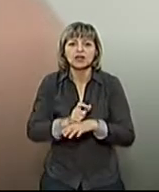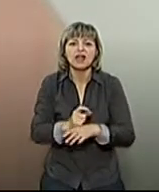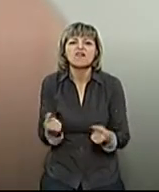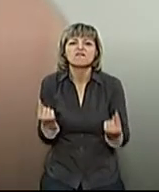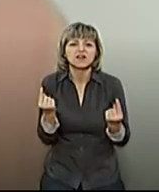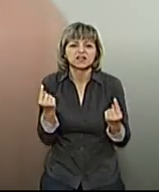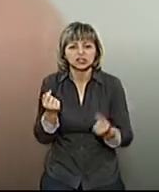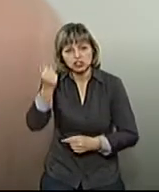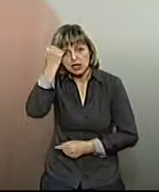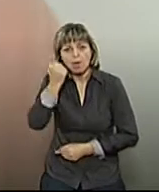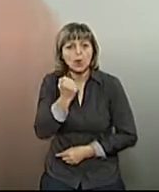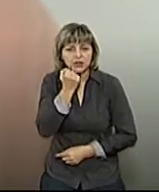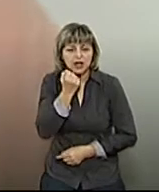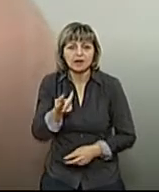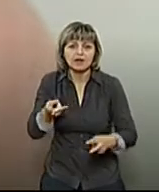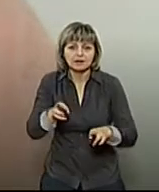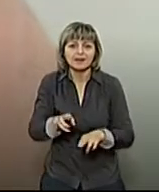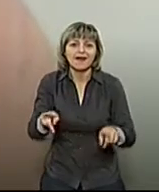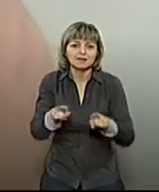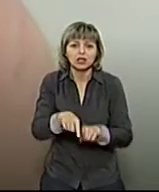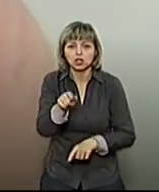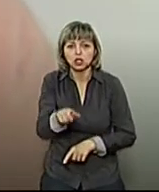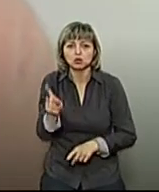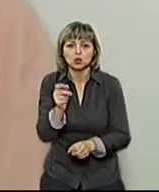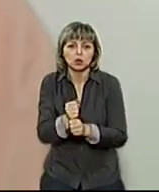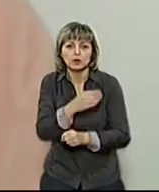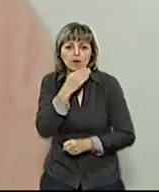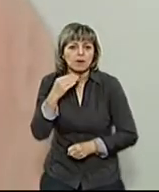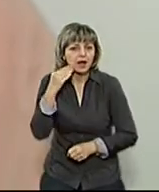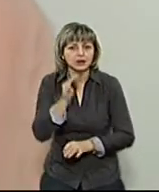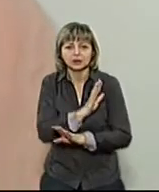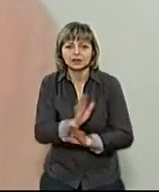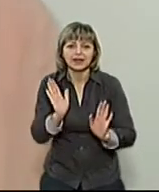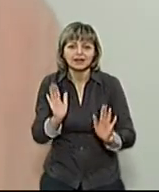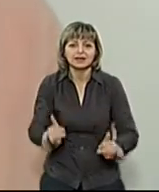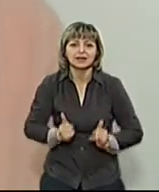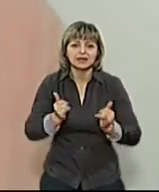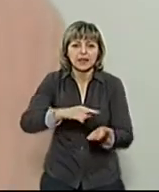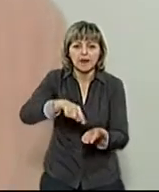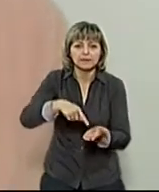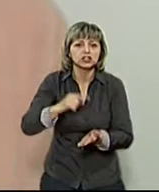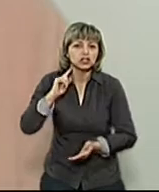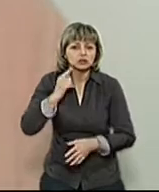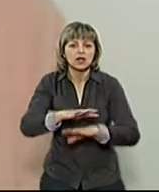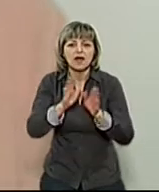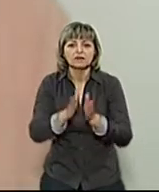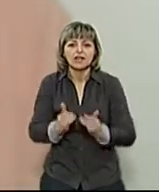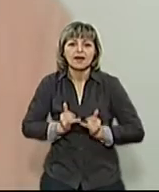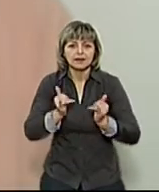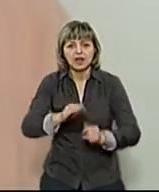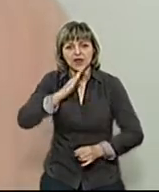найвизначніша подяка для таких людей, які роблять дуже багато не тільки для міста Луцька, а взагалі для нашої